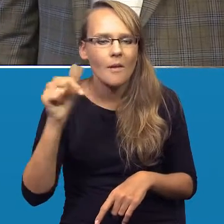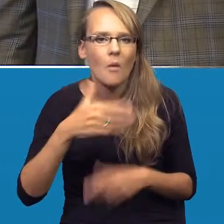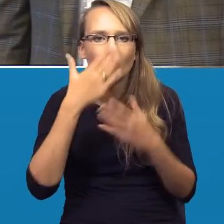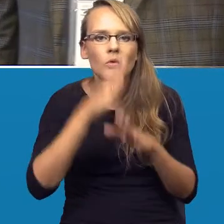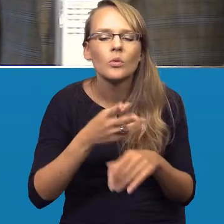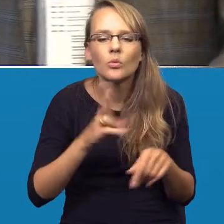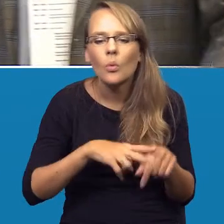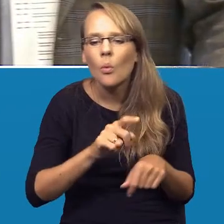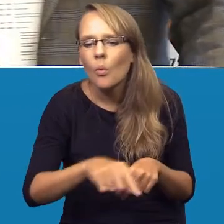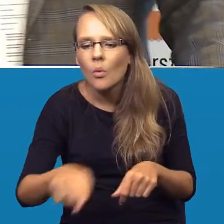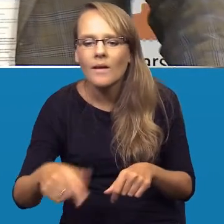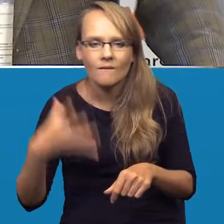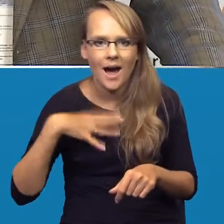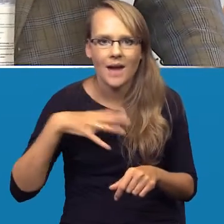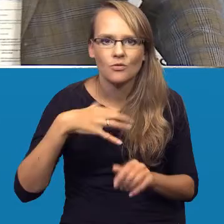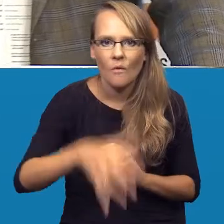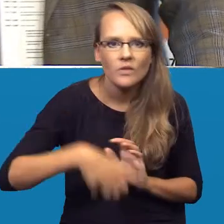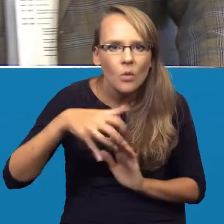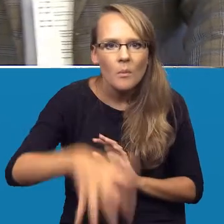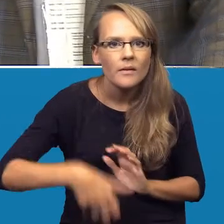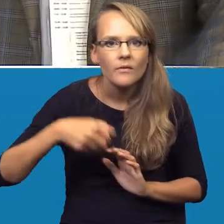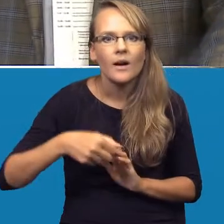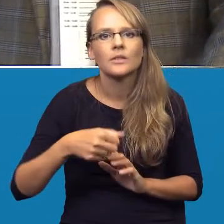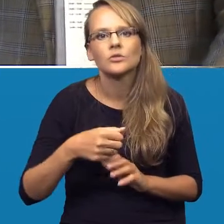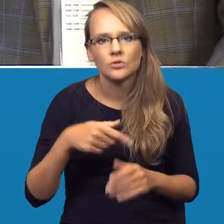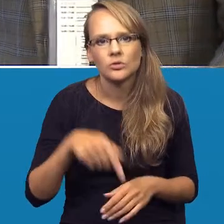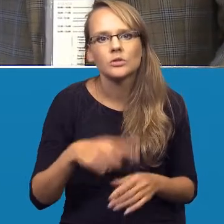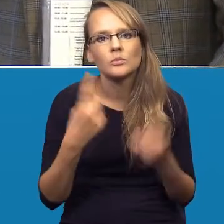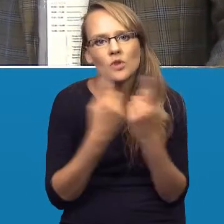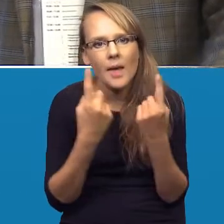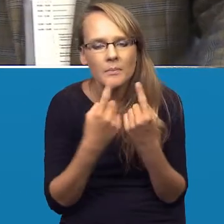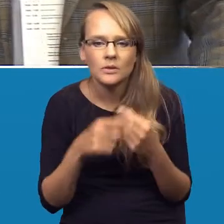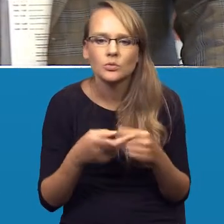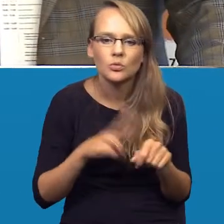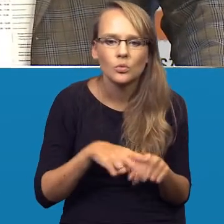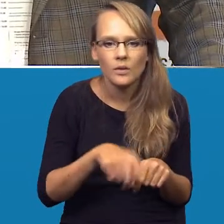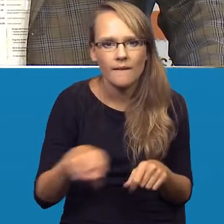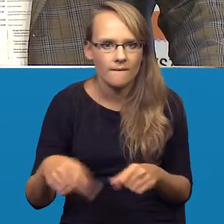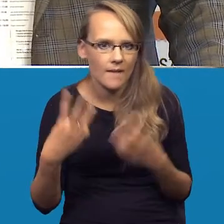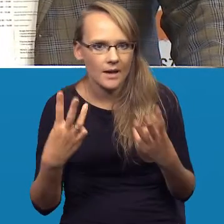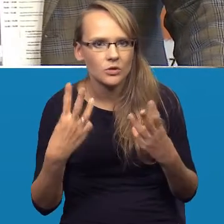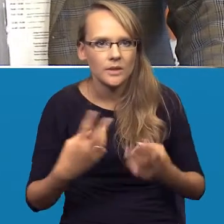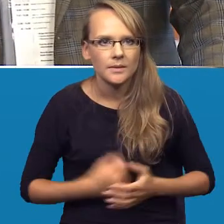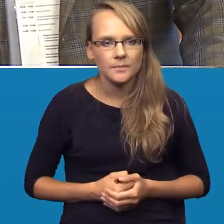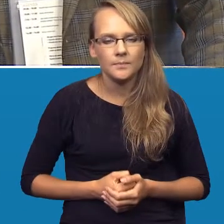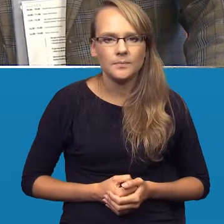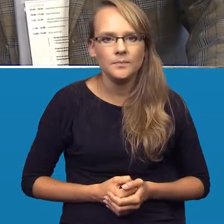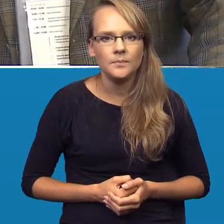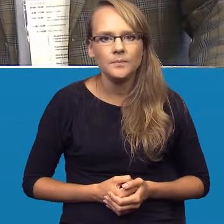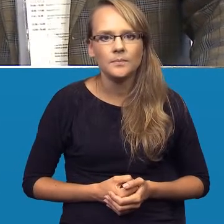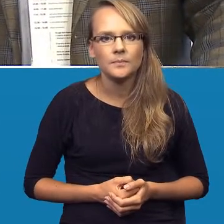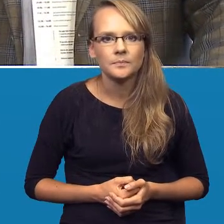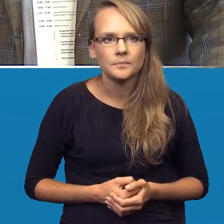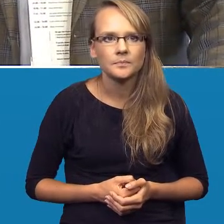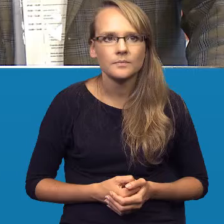to są pierwiastki strategiczne i jak ten GOS należy dla przemysłu traktować. To jest bardzo istotne. I ten GOS,